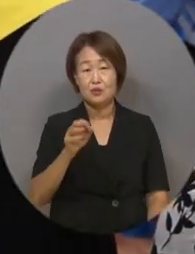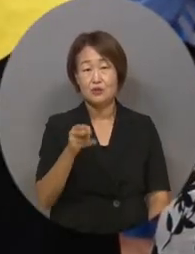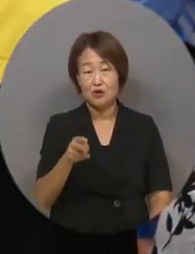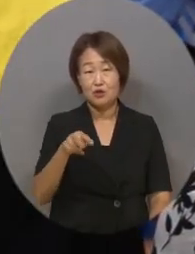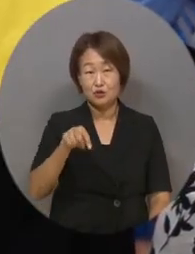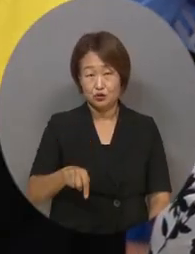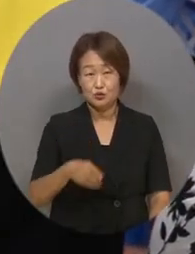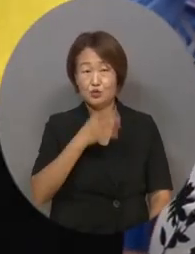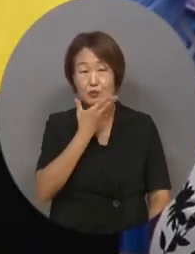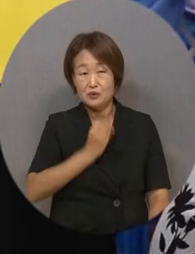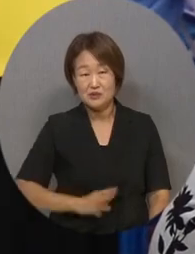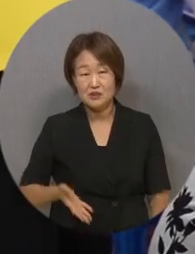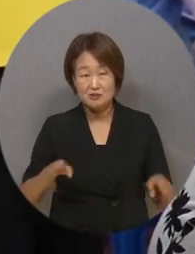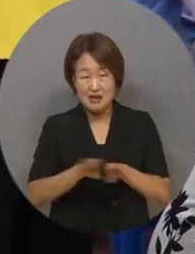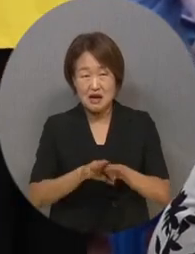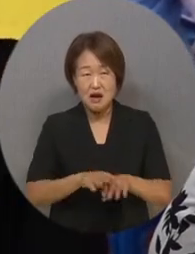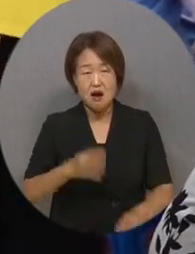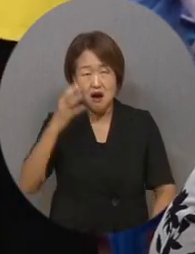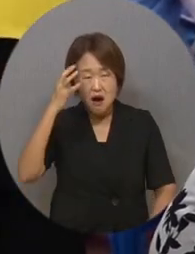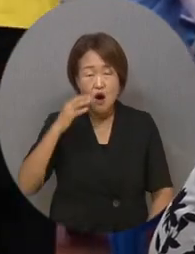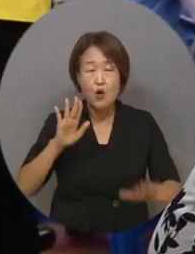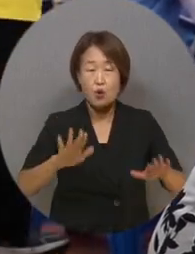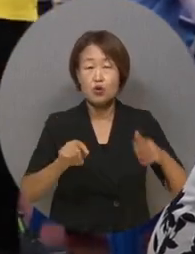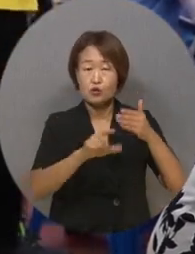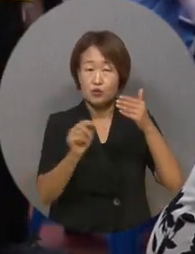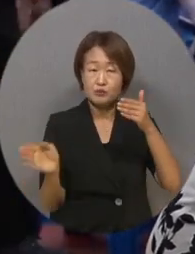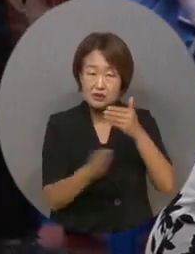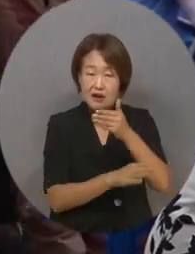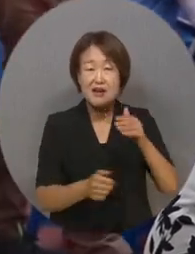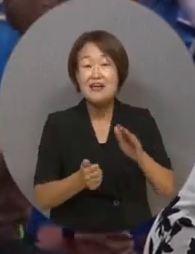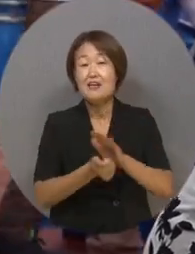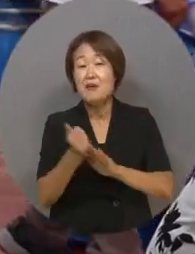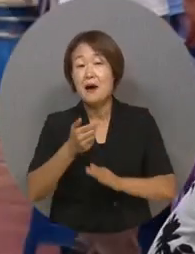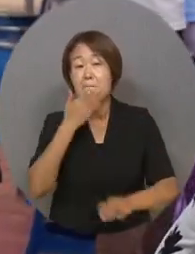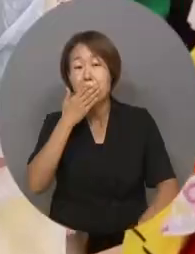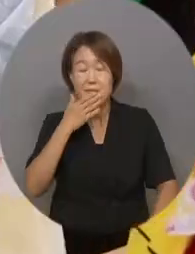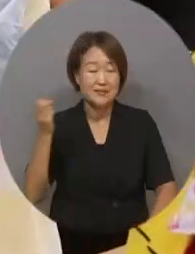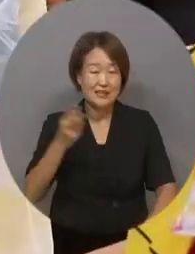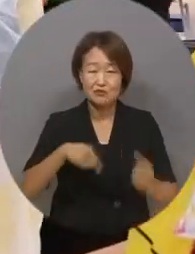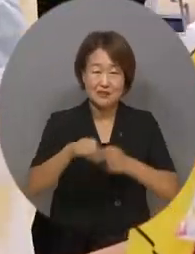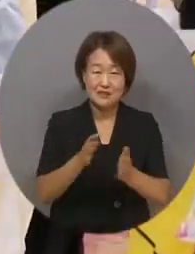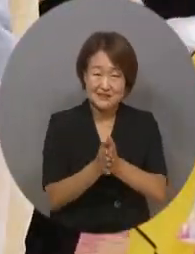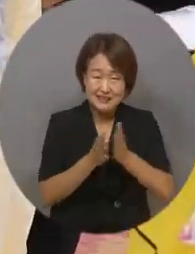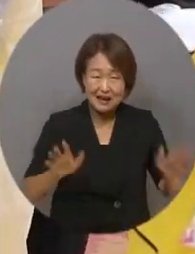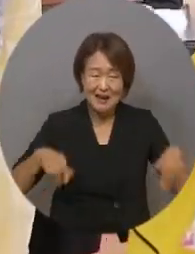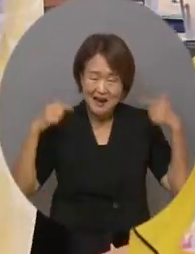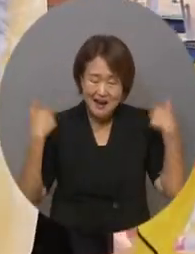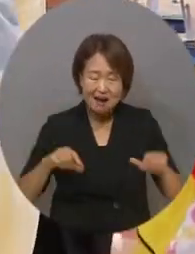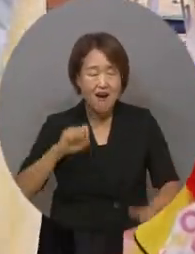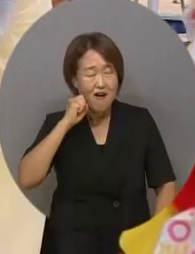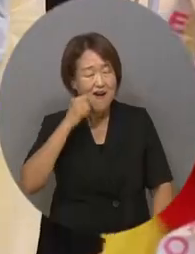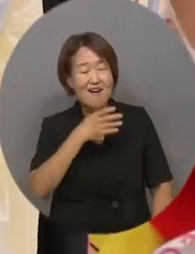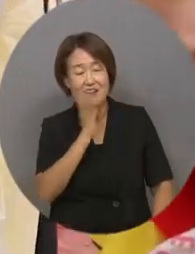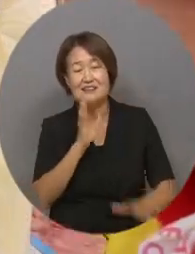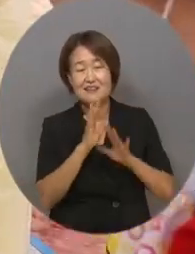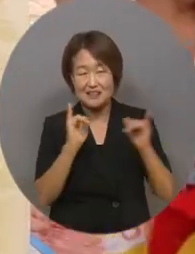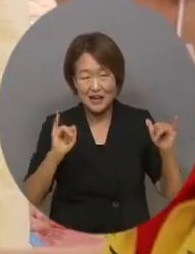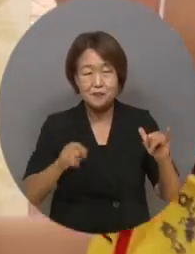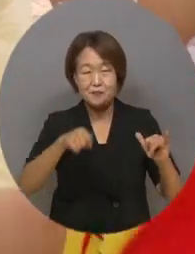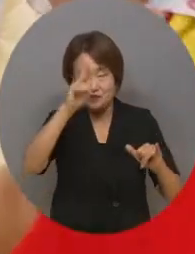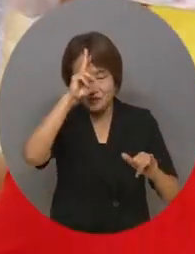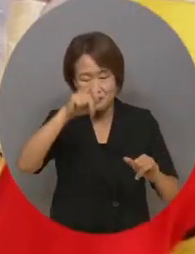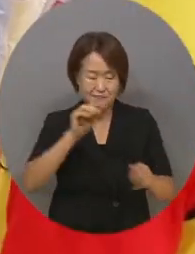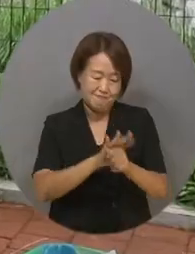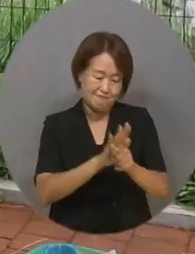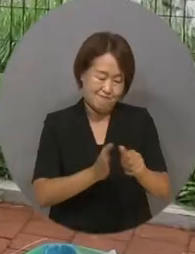노인복지관은 혹서기 한 달 휴식 후 오는 9월부터 희망밥차 운영을 재개해 언제나처럼 저소득 어르신들의 점심을